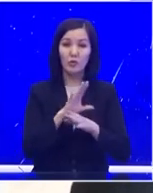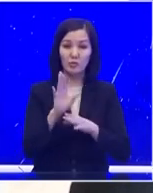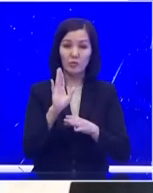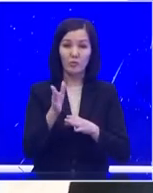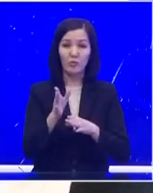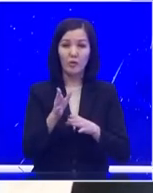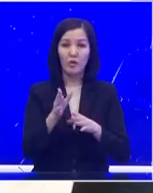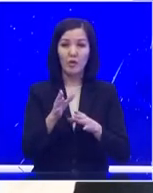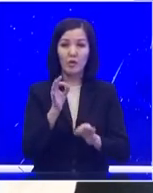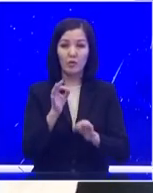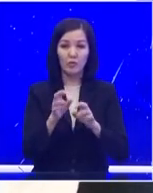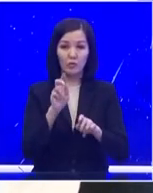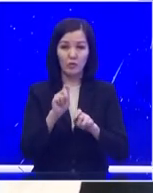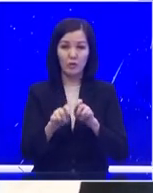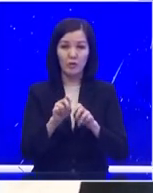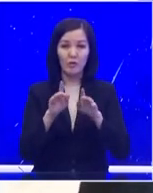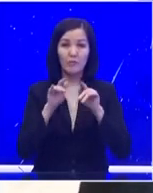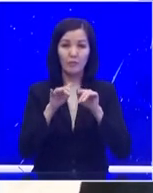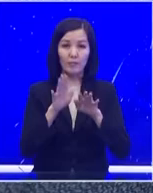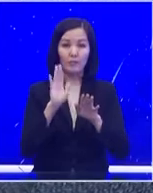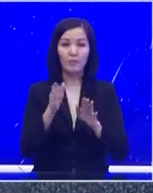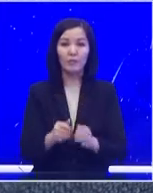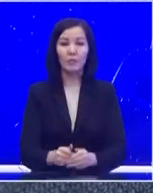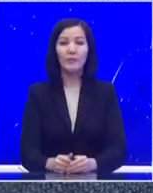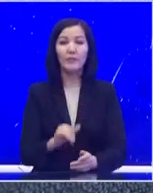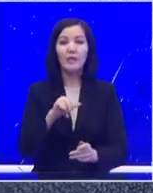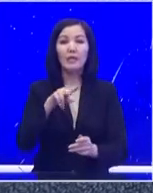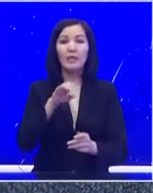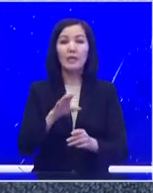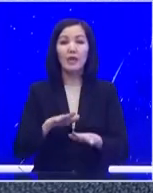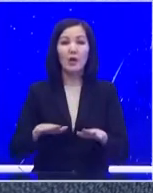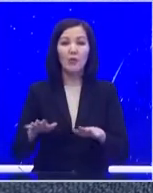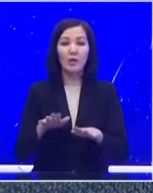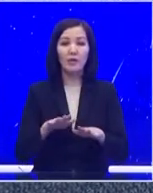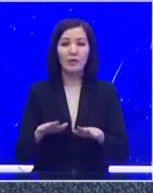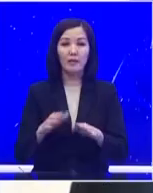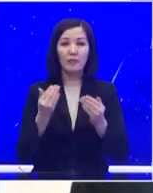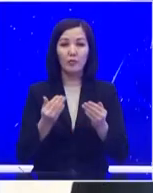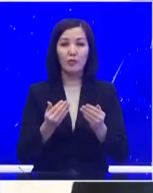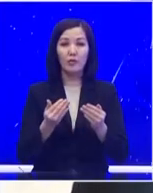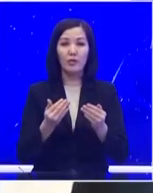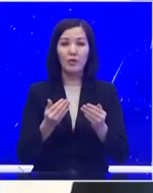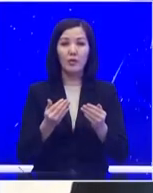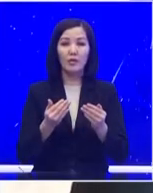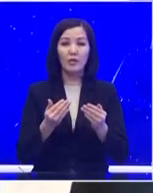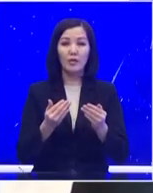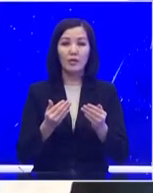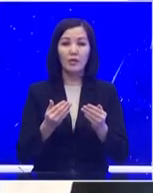таңда сот процесі жүргізілу үстінде. Іле ауданында бүгінгі таңда еңбек жауғашты